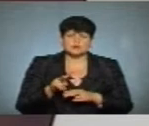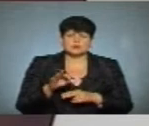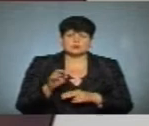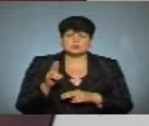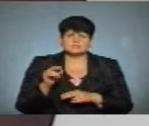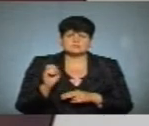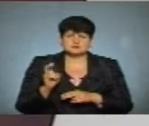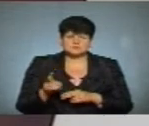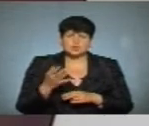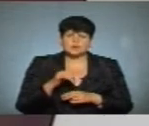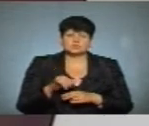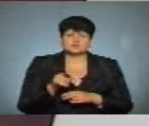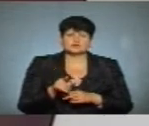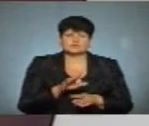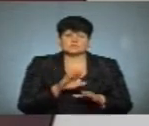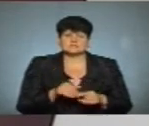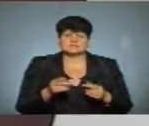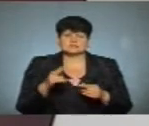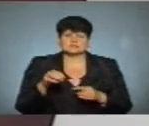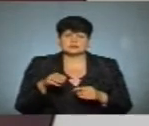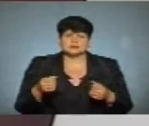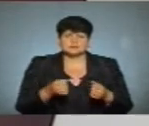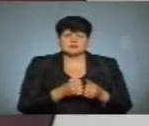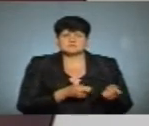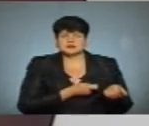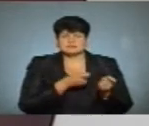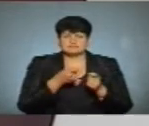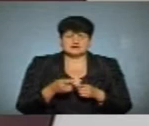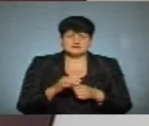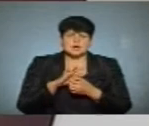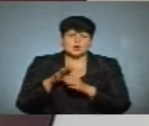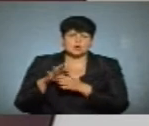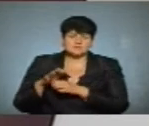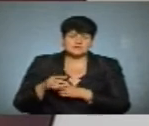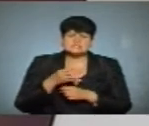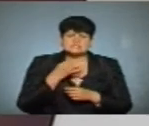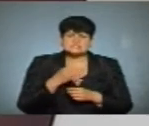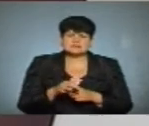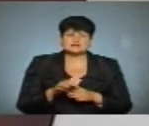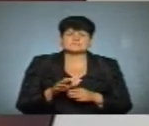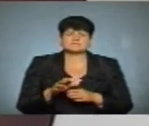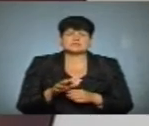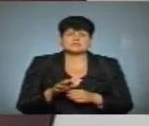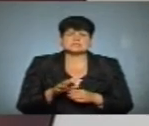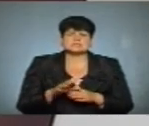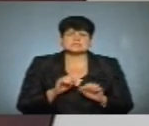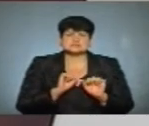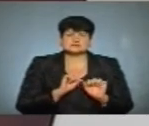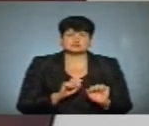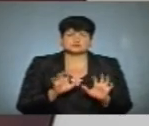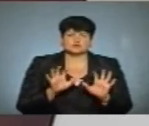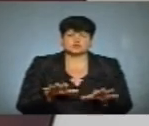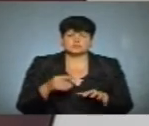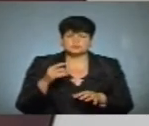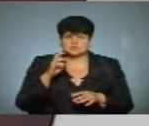куди його після дорожньо-транспортної пригоди госпіталізували гелікоптером. Про це повідомив заступник голови облдержадміністрації Віктор Устенко.